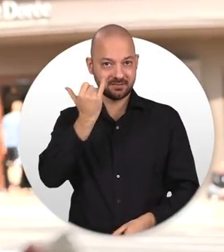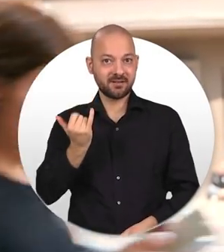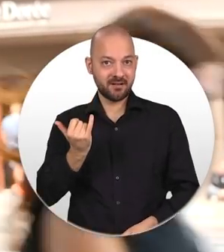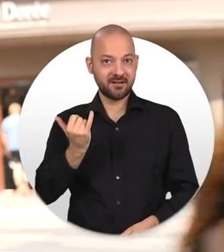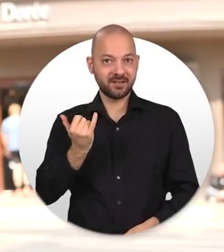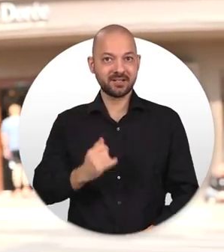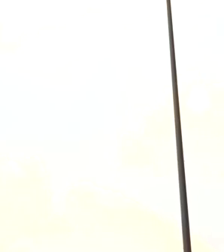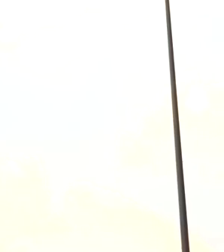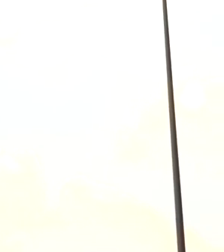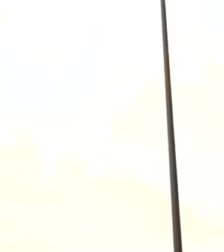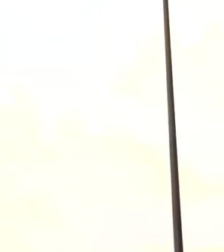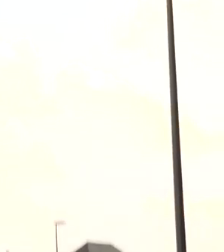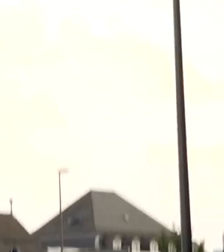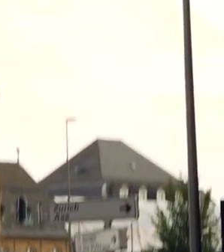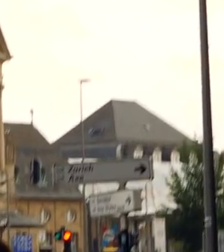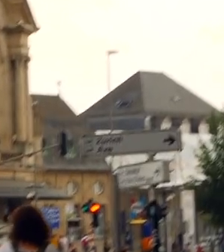wir gleich gewohnt.